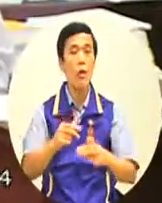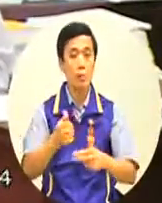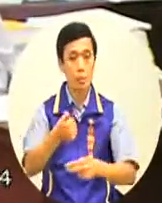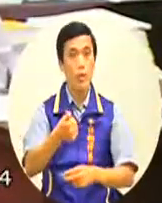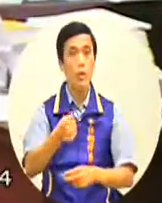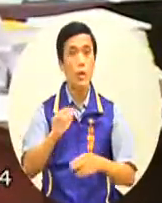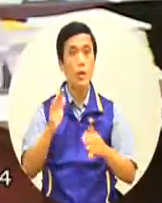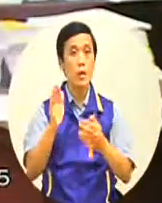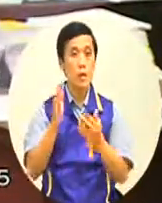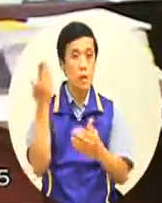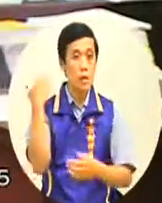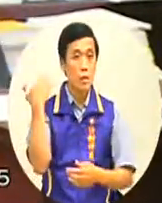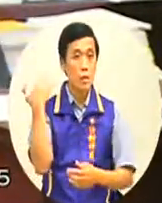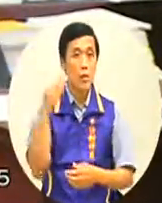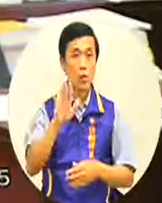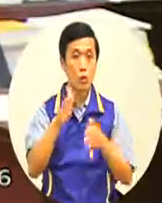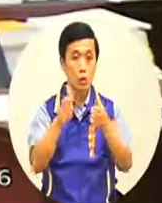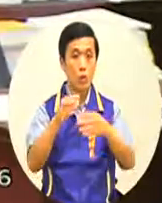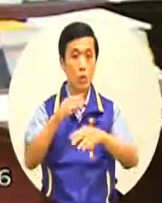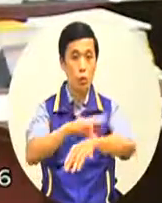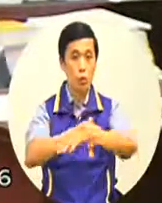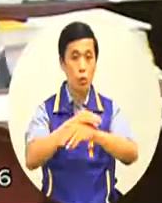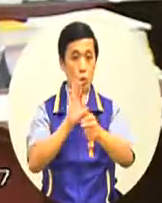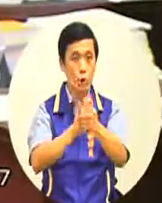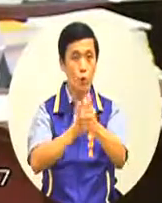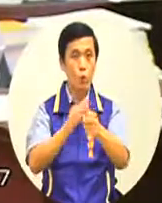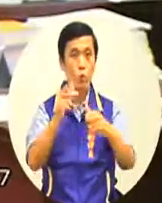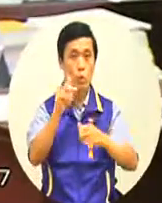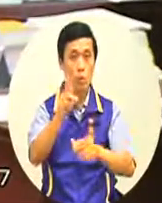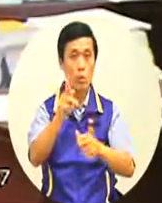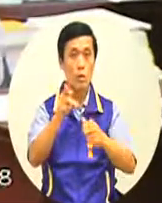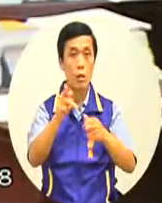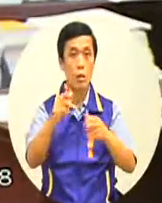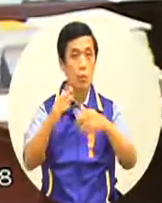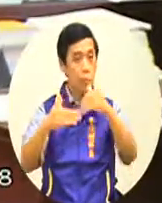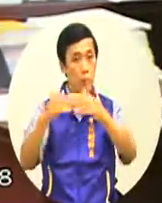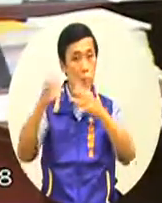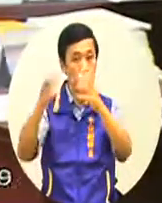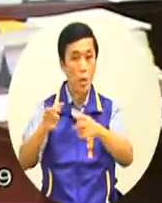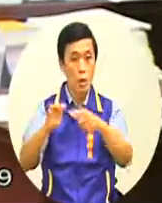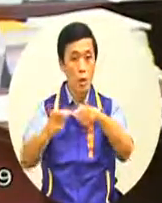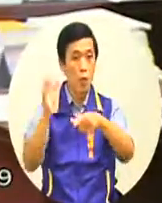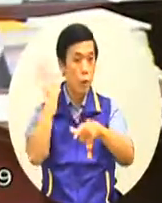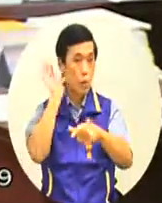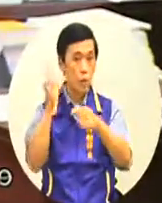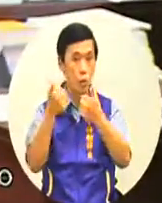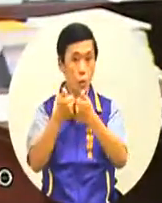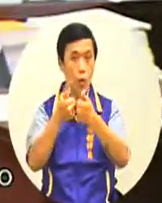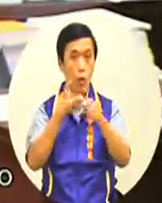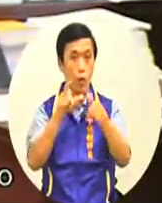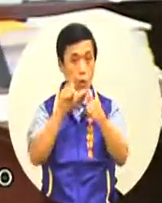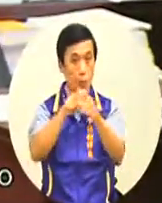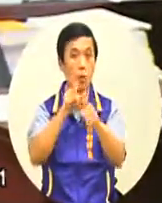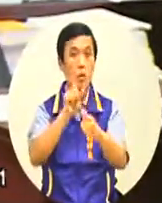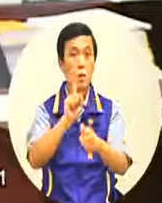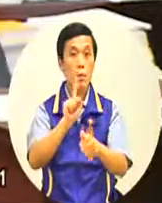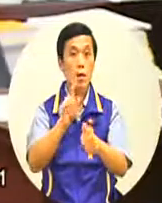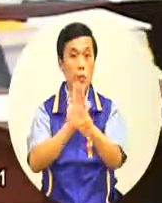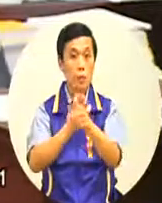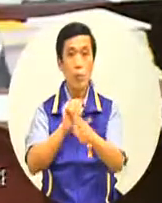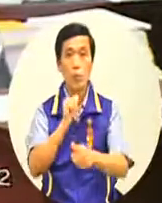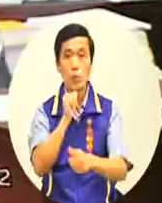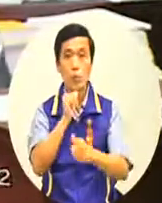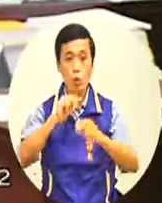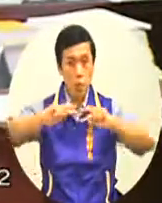救助科科长有开一个座谈会、公听会，怎么样协助更多人脱离贫穷，不是现金补助他，而